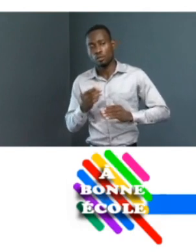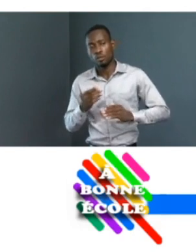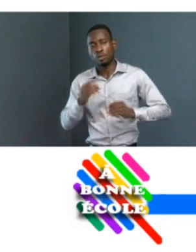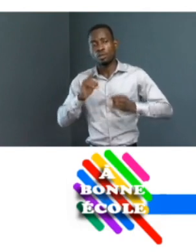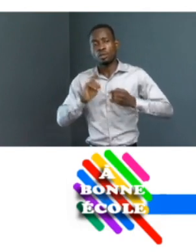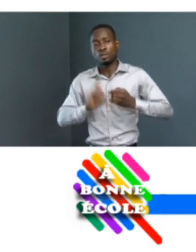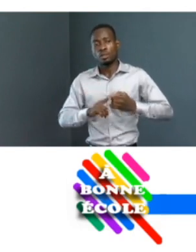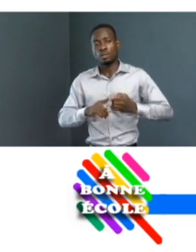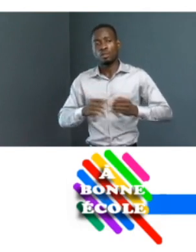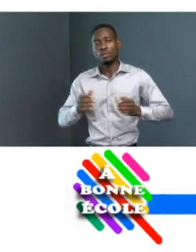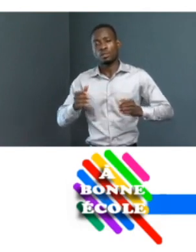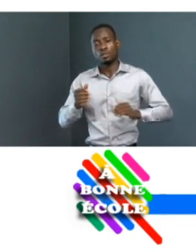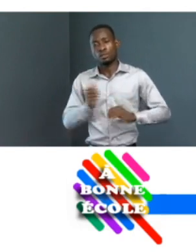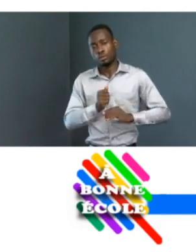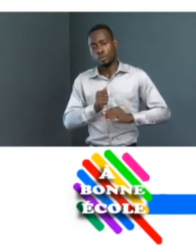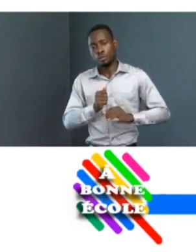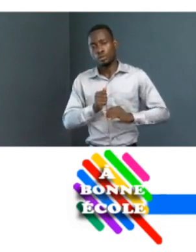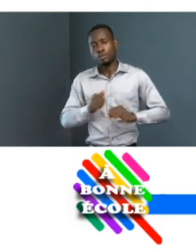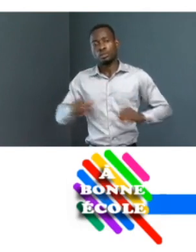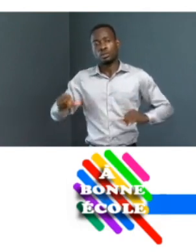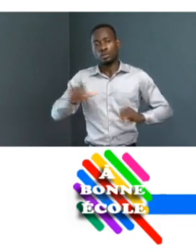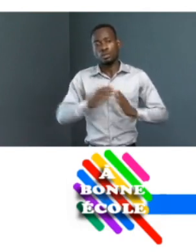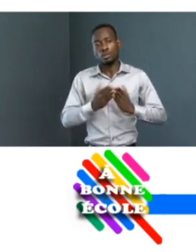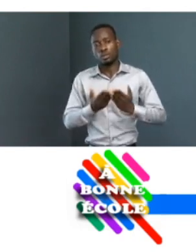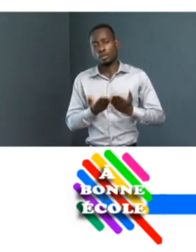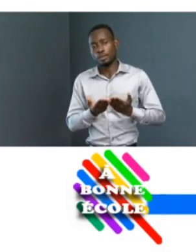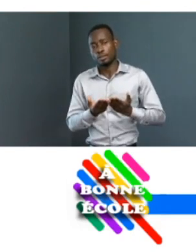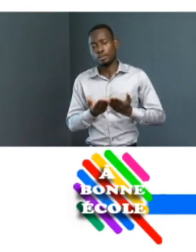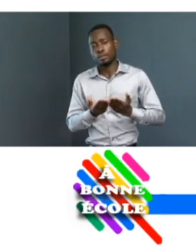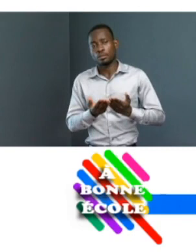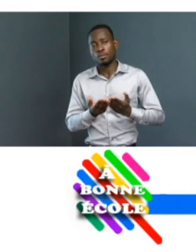à tenir le cahier.